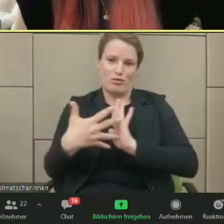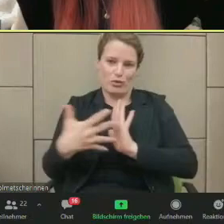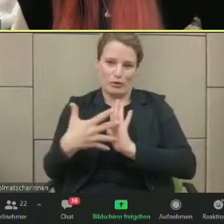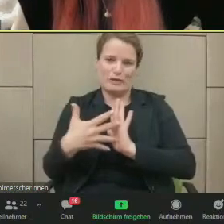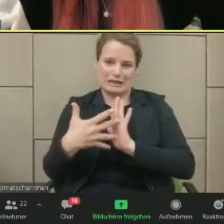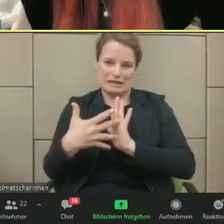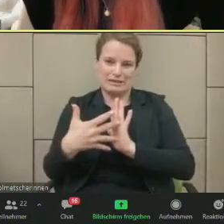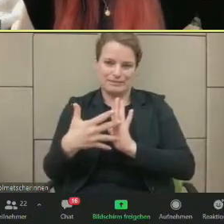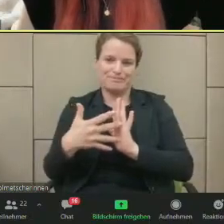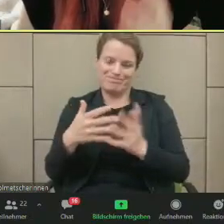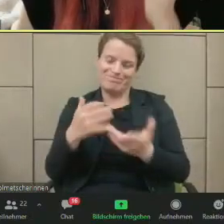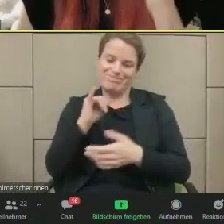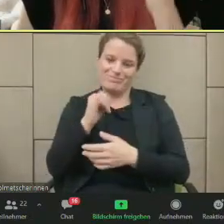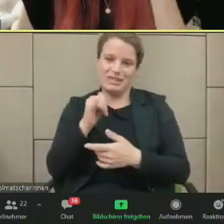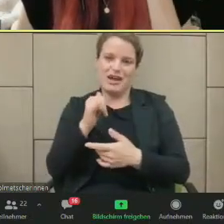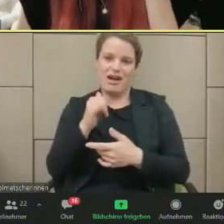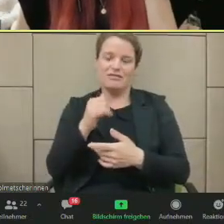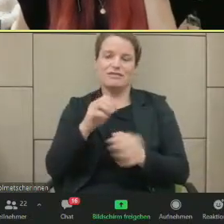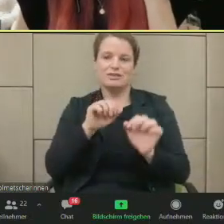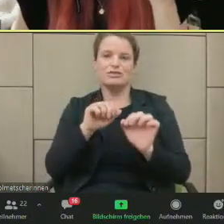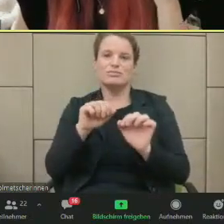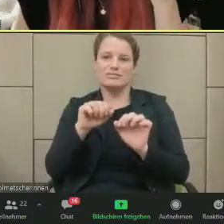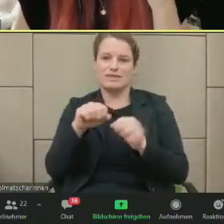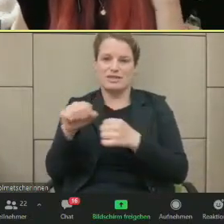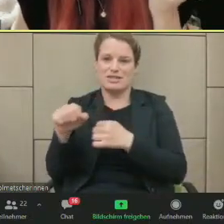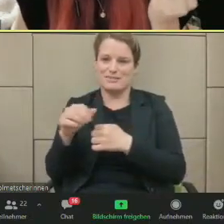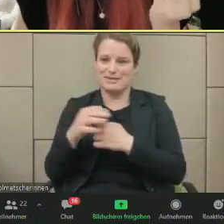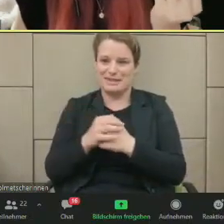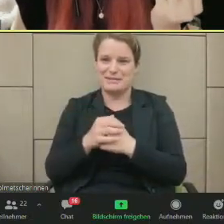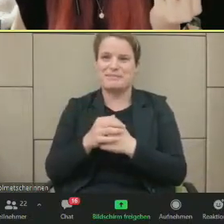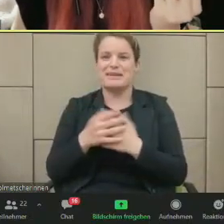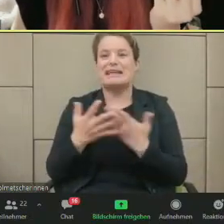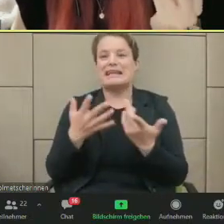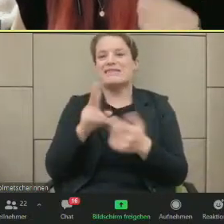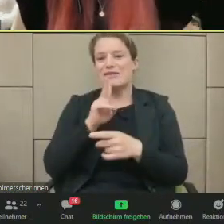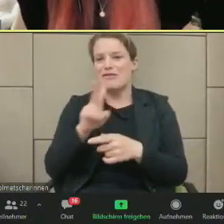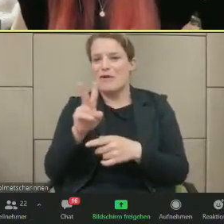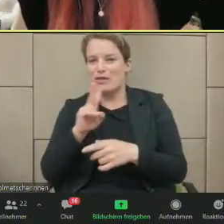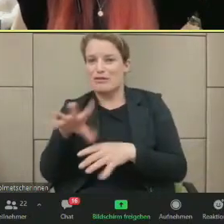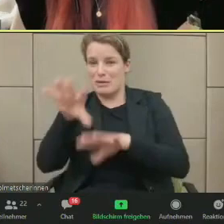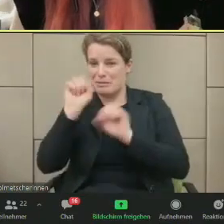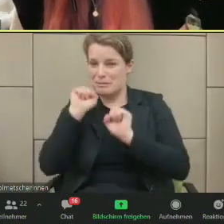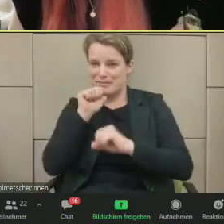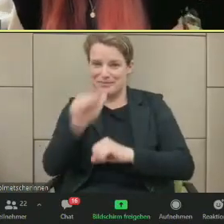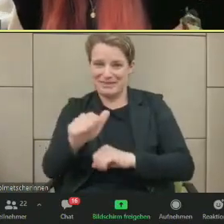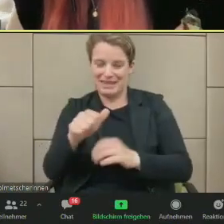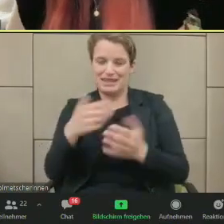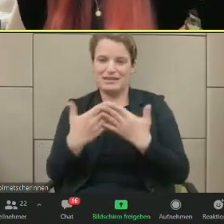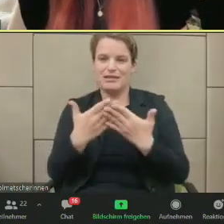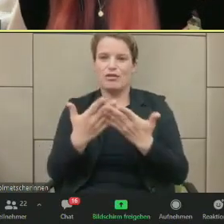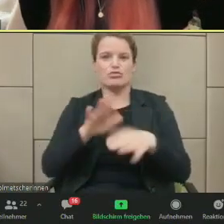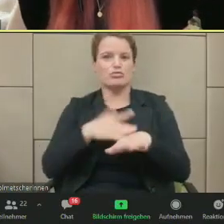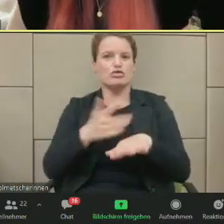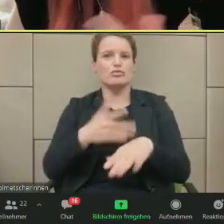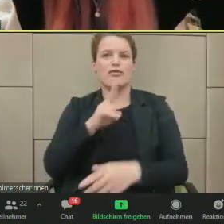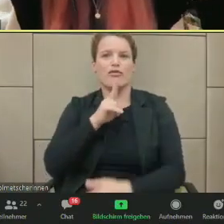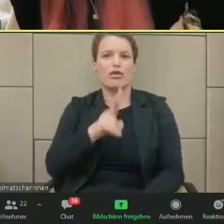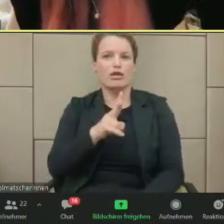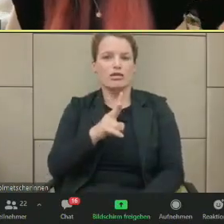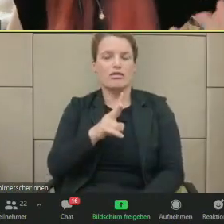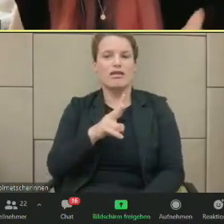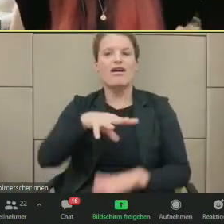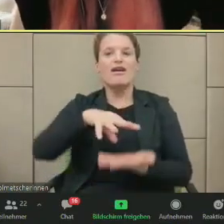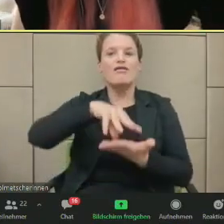sein, dass er die Wörter nicht richtig erkennt. Dass er zum Beispiel statt